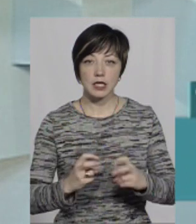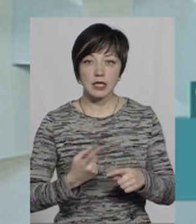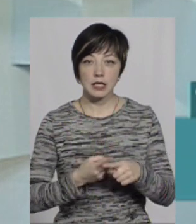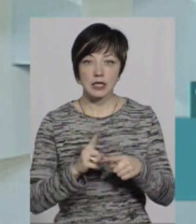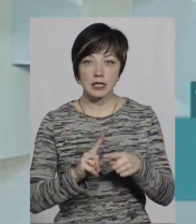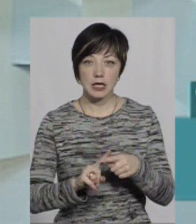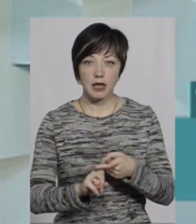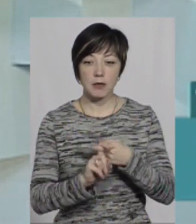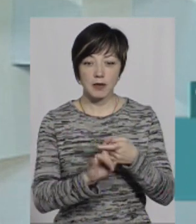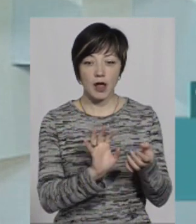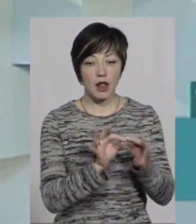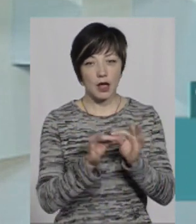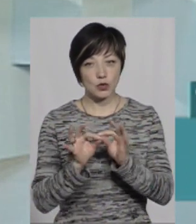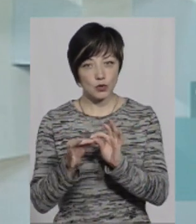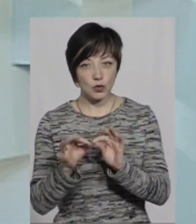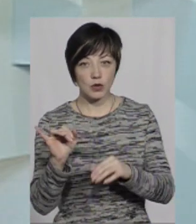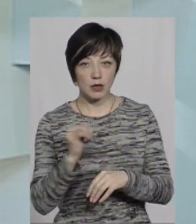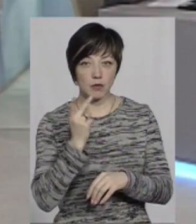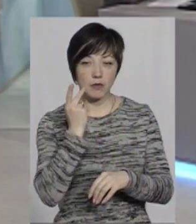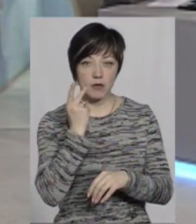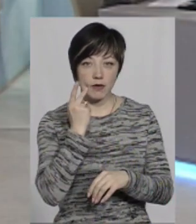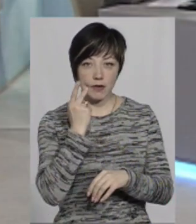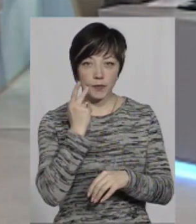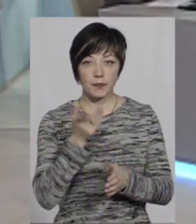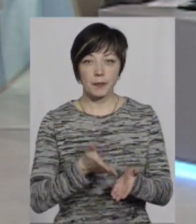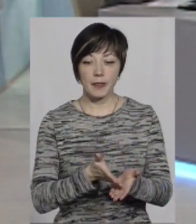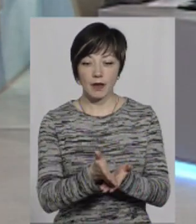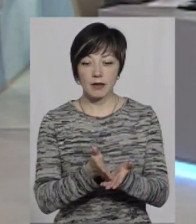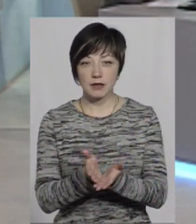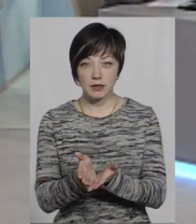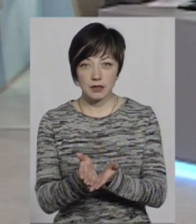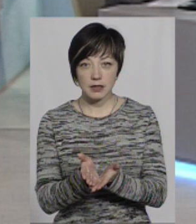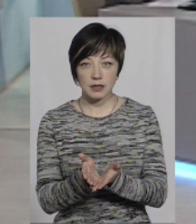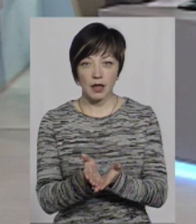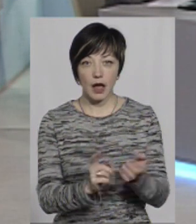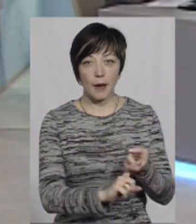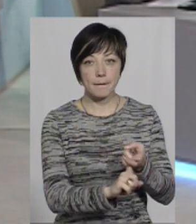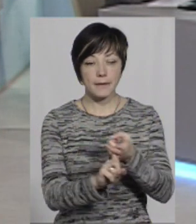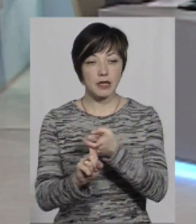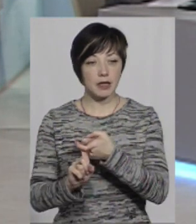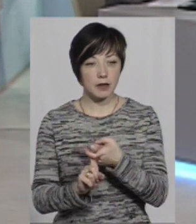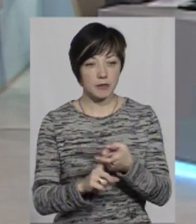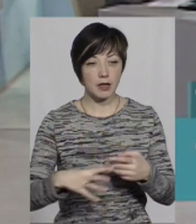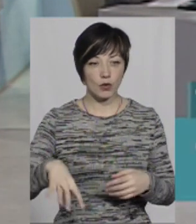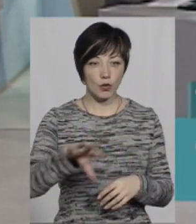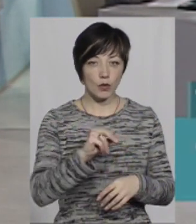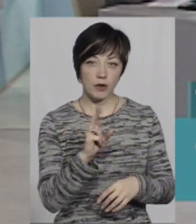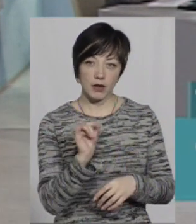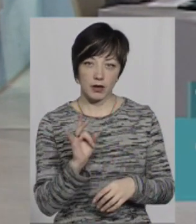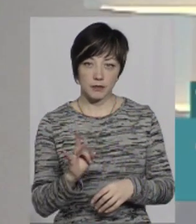цей епідеміологічний ланцюг, і, як правило, сьогодні йде епідемія і кругом